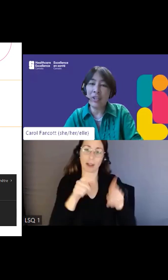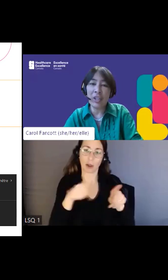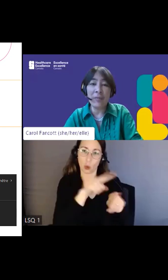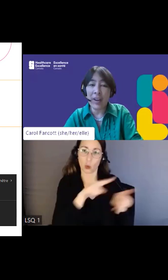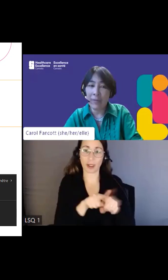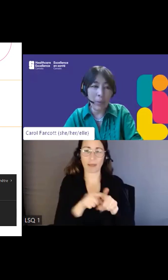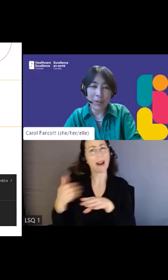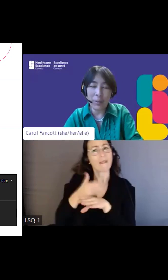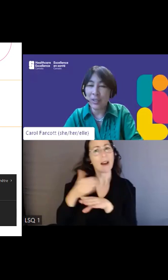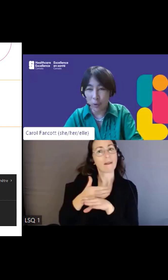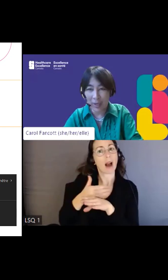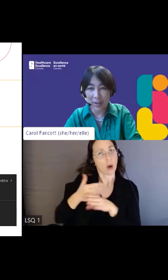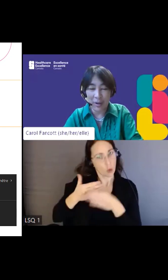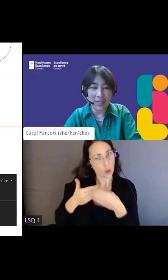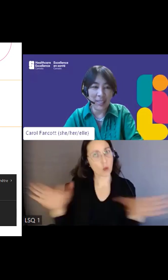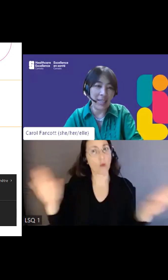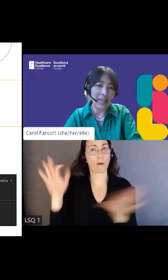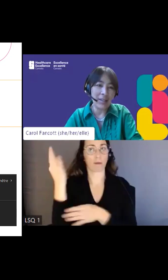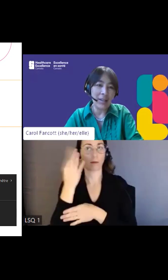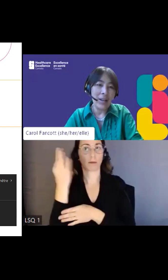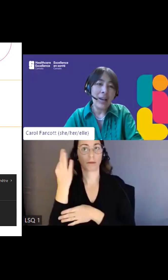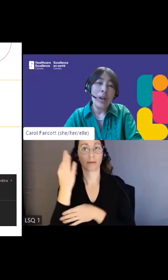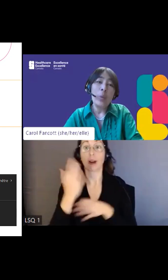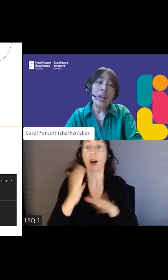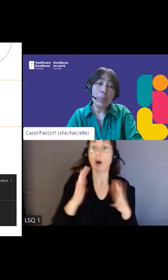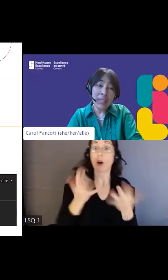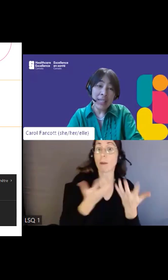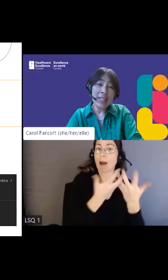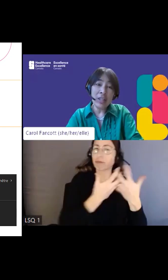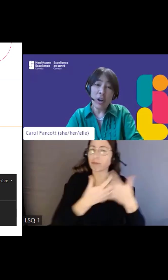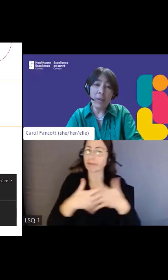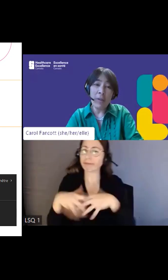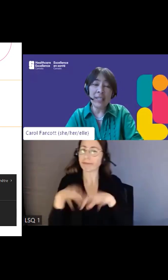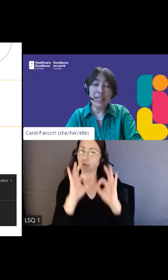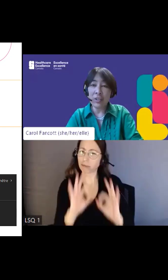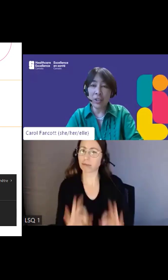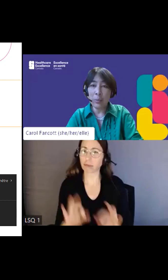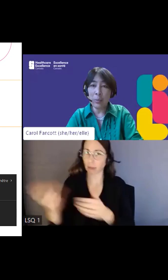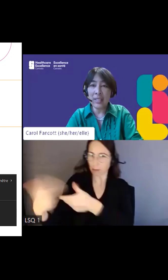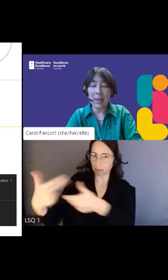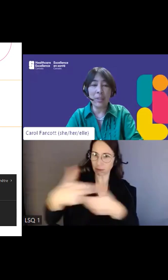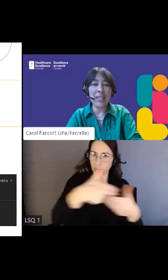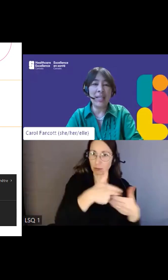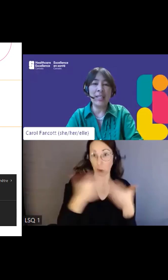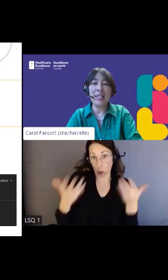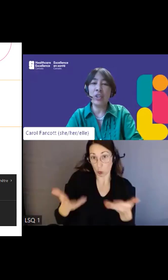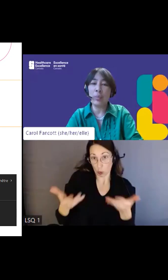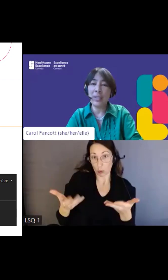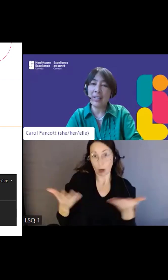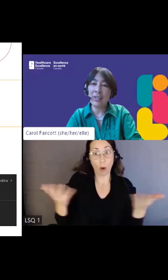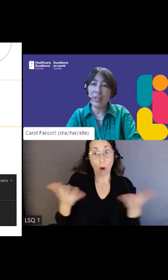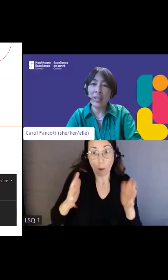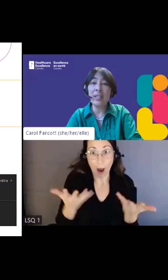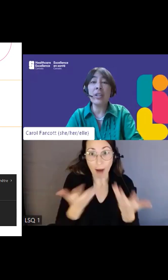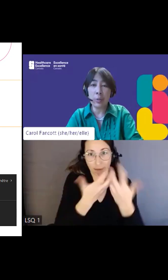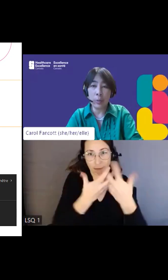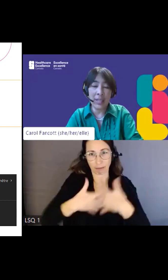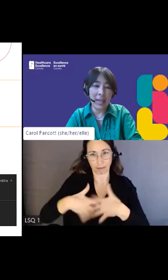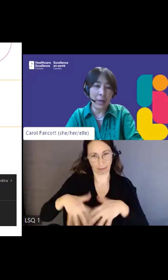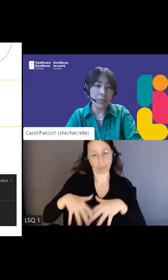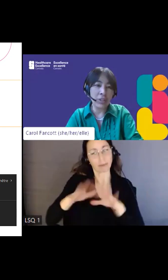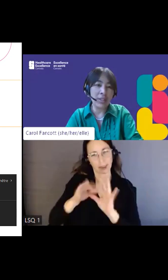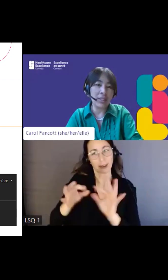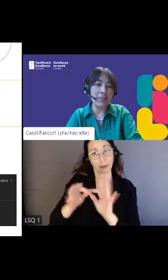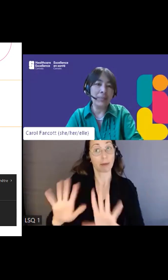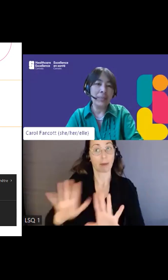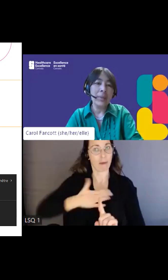ceux qui se sont joints à l'appel aujourd'hui. Nous sommes donc très contents de pouvoir proposer cette séance dans 3 langues,